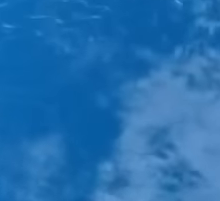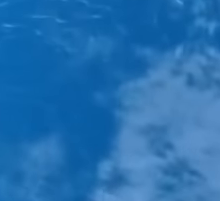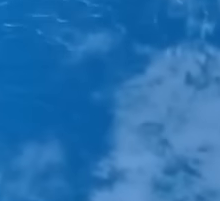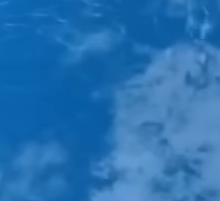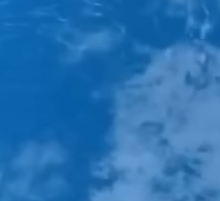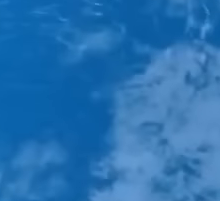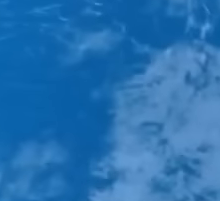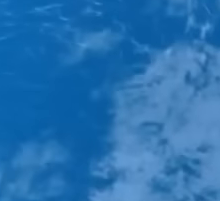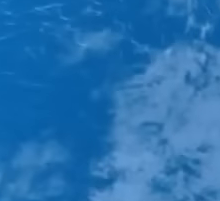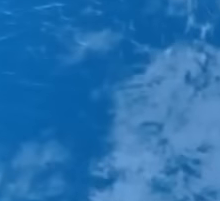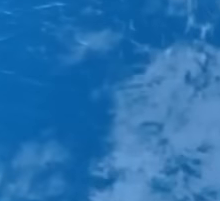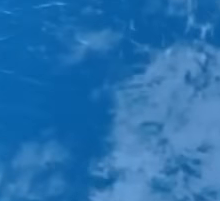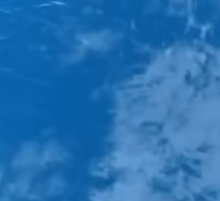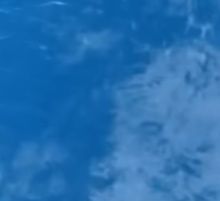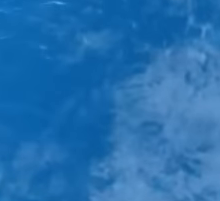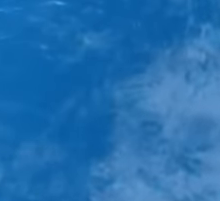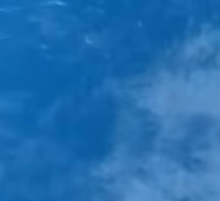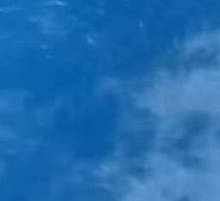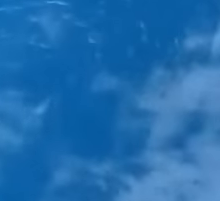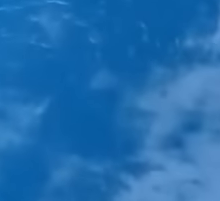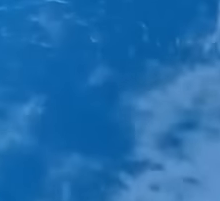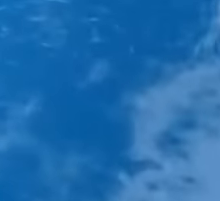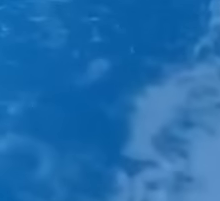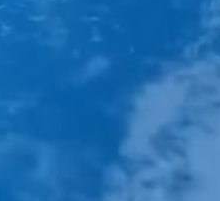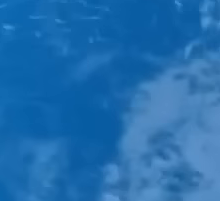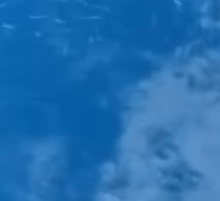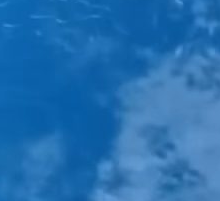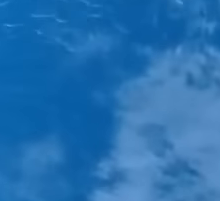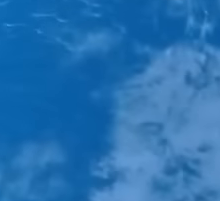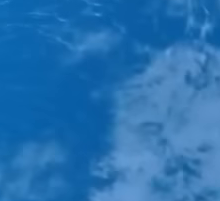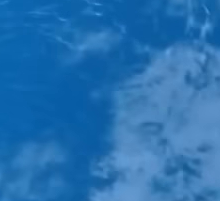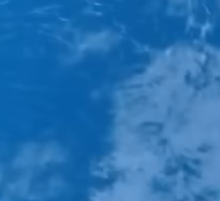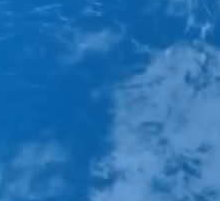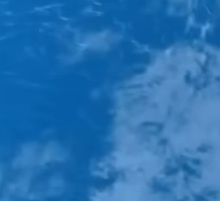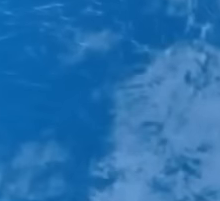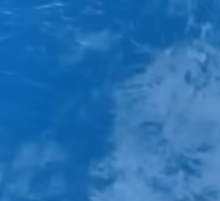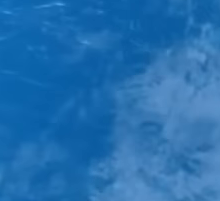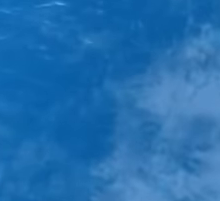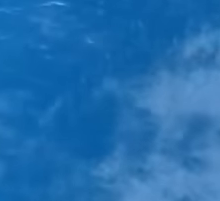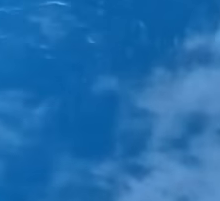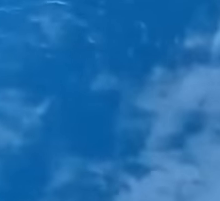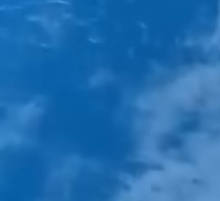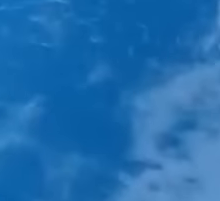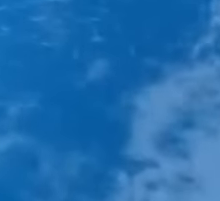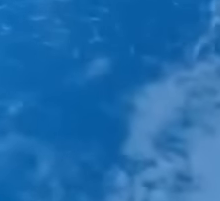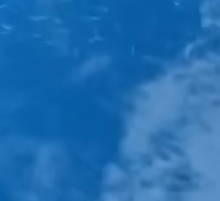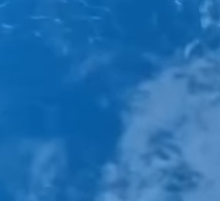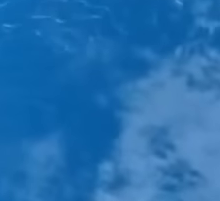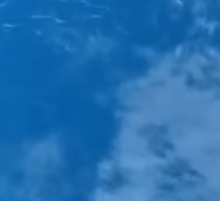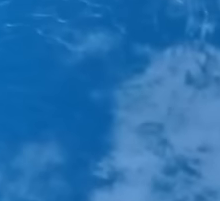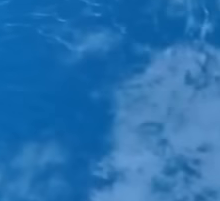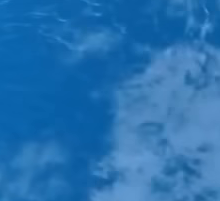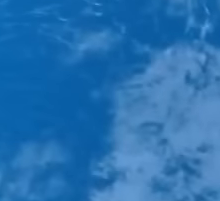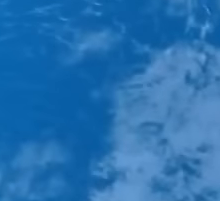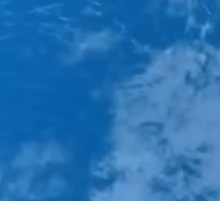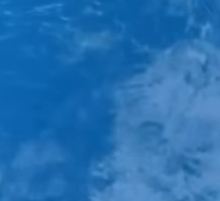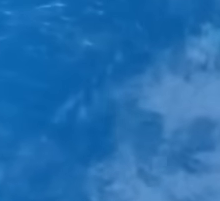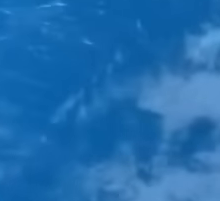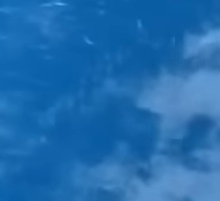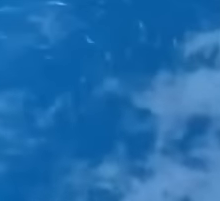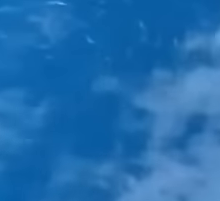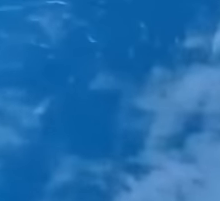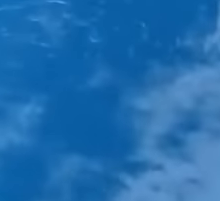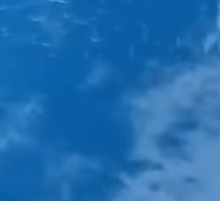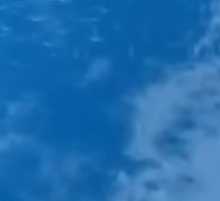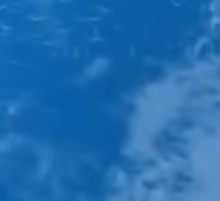at Camotes Islands, Bohol, Eastern Samar, Northern Samar, Samar, Leyte, Biliran at Southern Leyte.